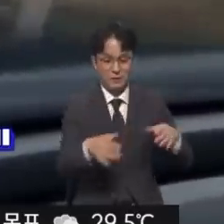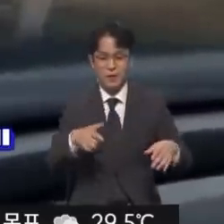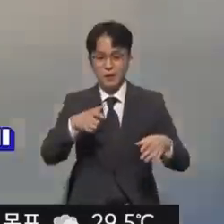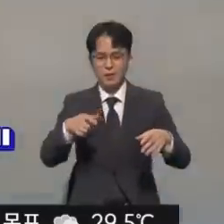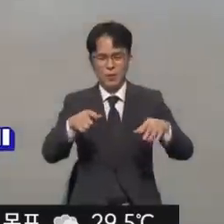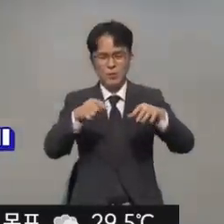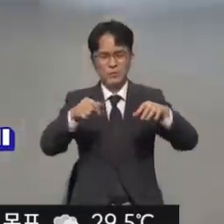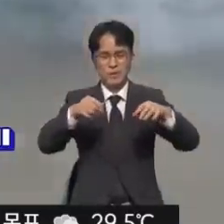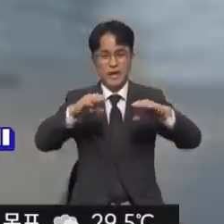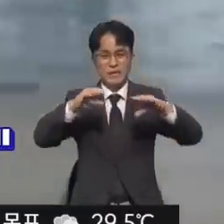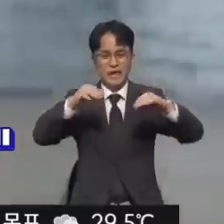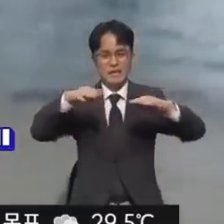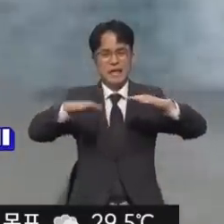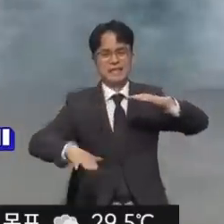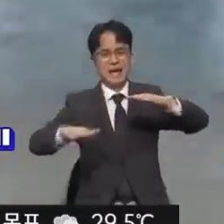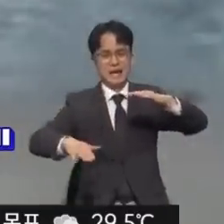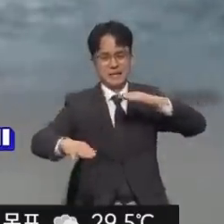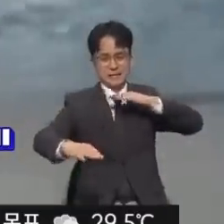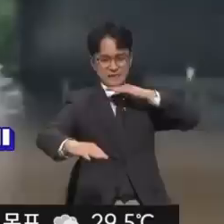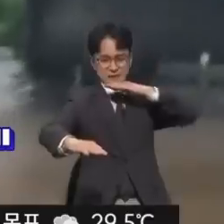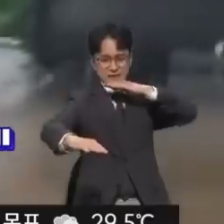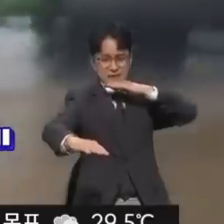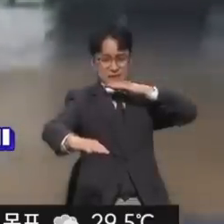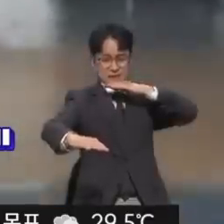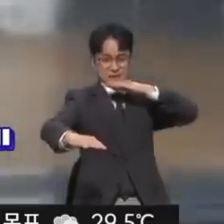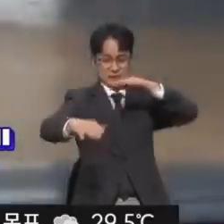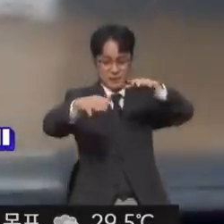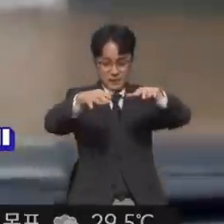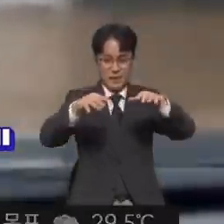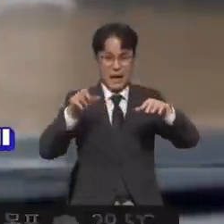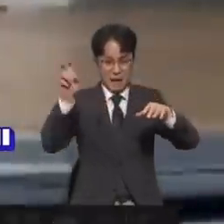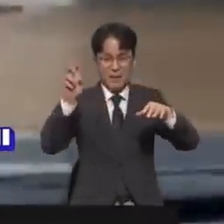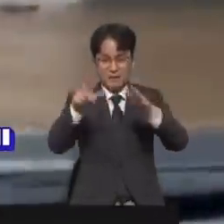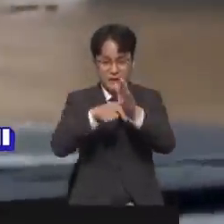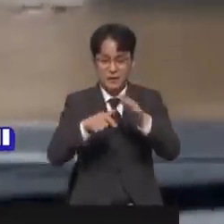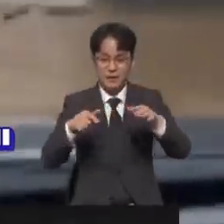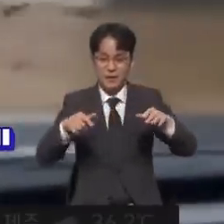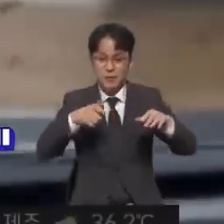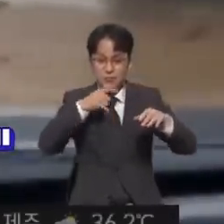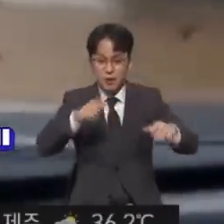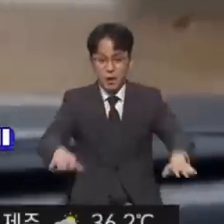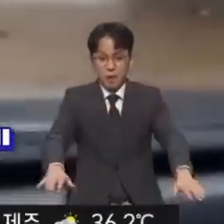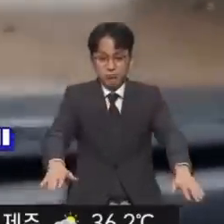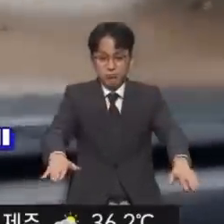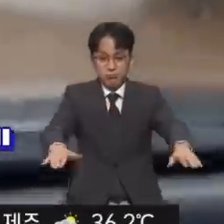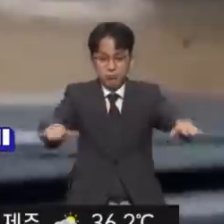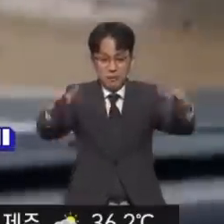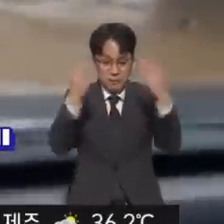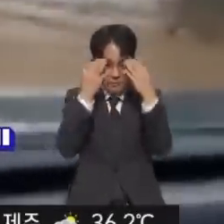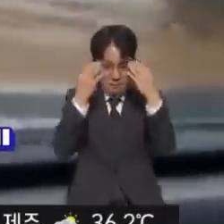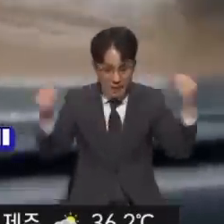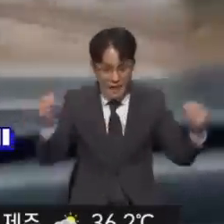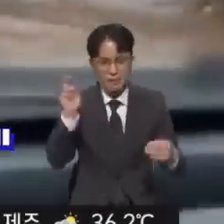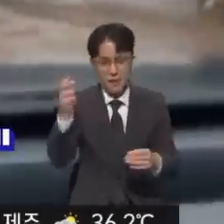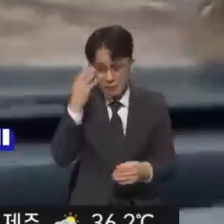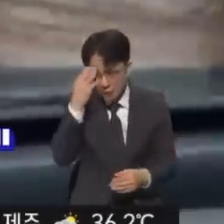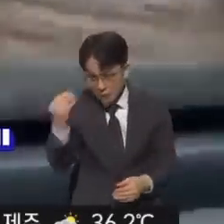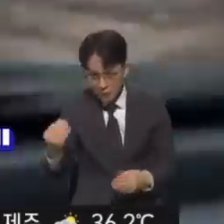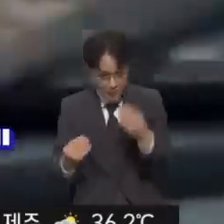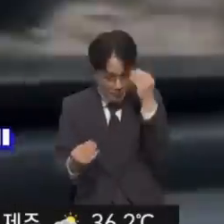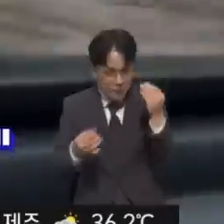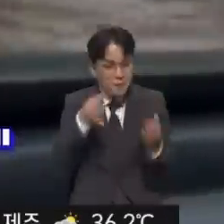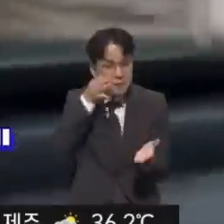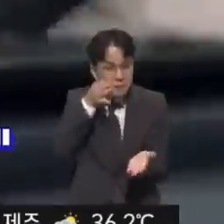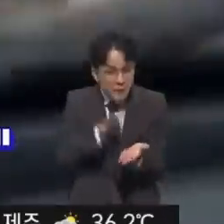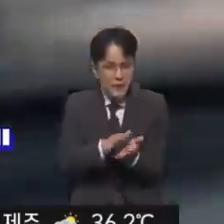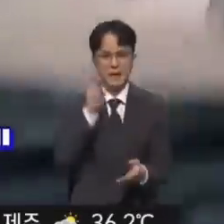내라고 판단했을 수 있죠 얼굴 물난리 난 그런 아예 그러면 이게 대통령 이지 않습니까 그 건너고 나서 그